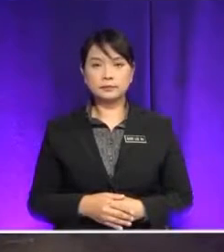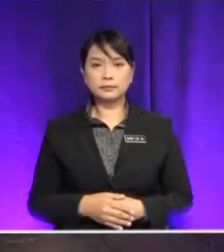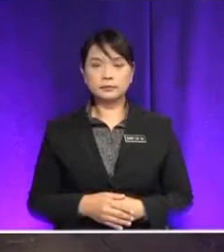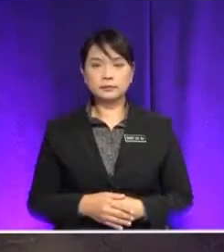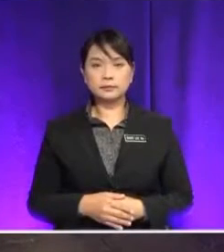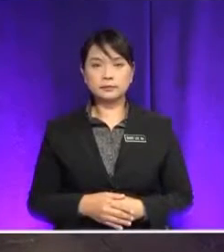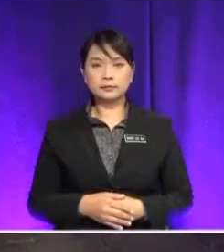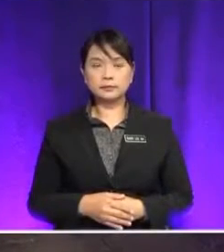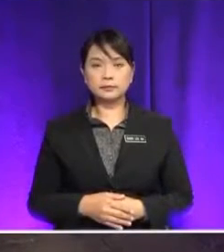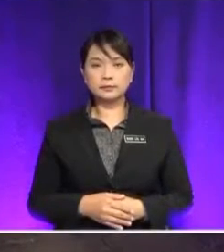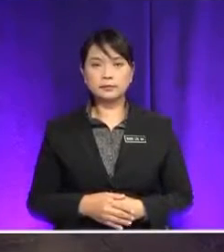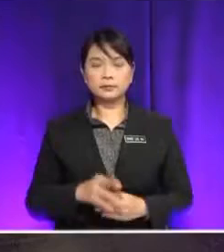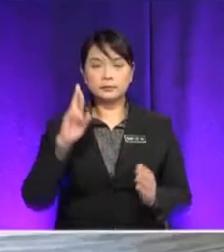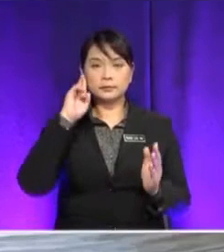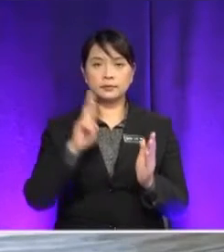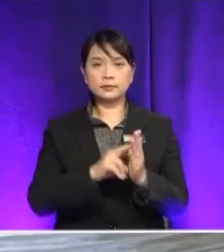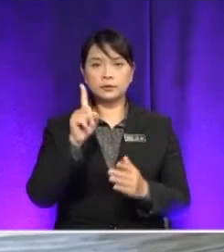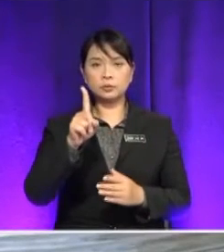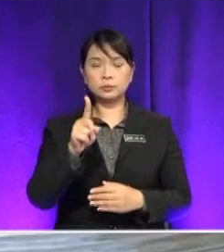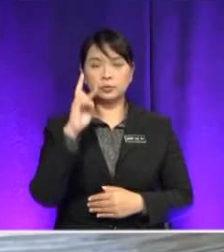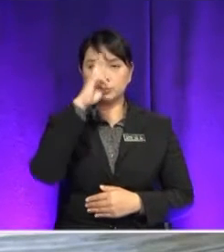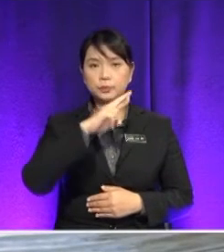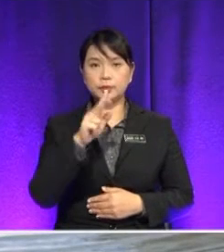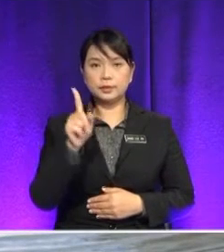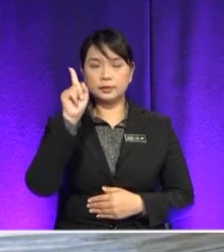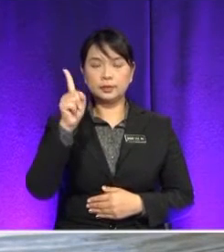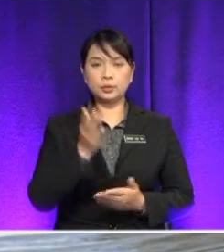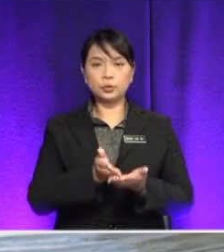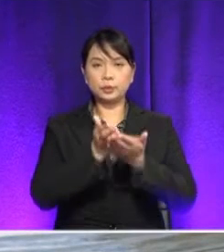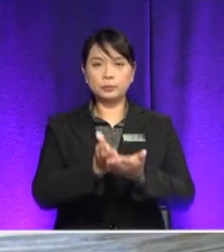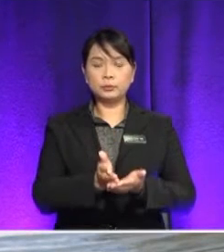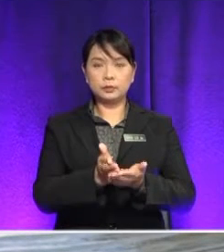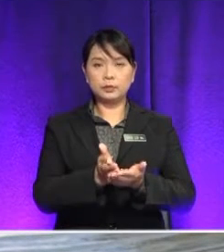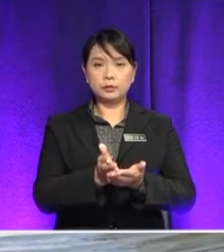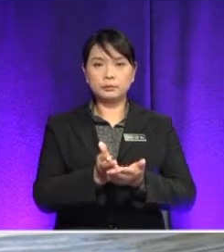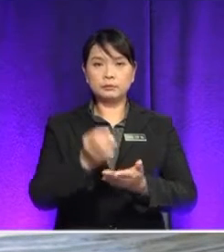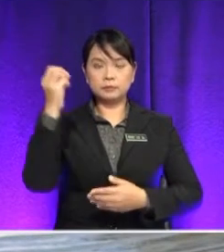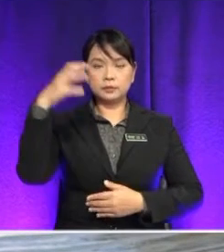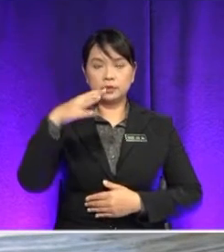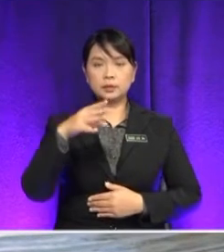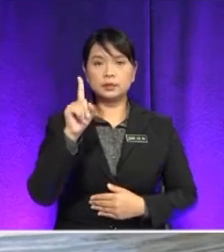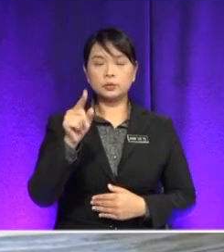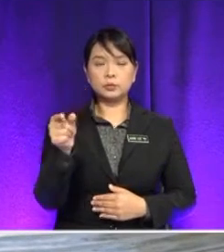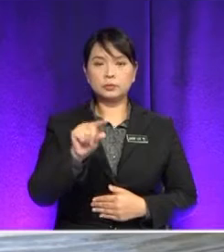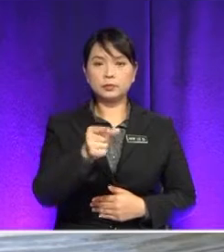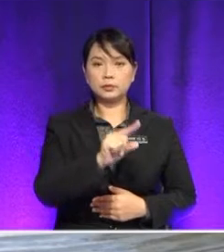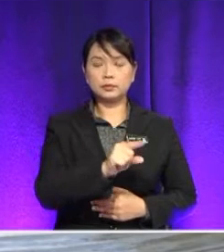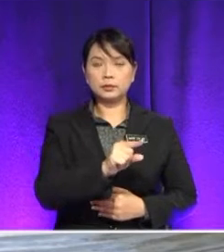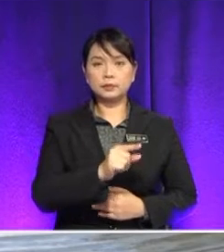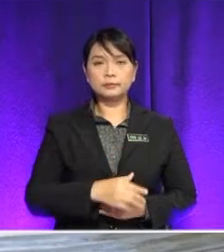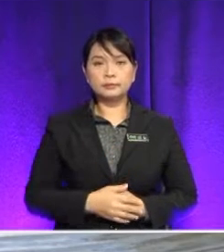akhir aja satu menunjukkan sebuah kapal memancarkan gelombang bunyi pada frekuensi 1000